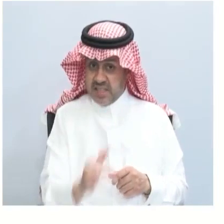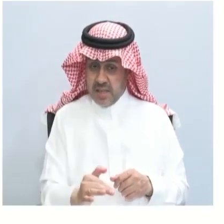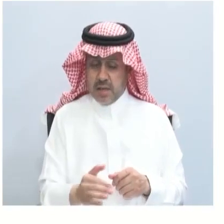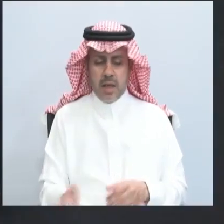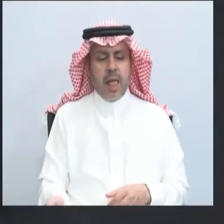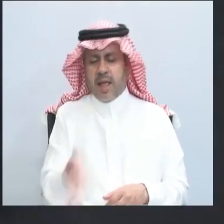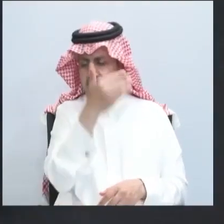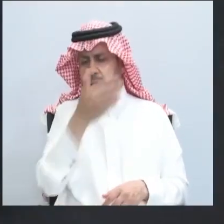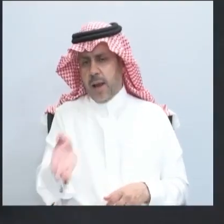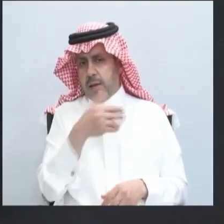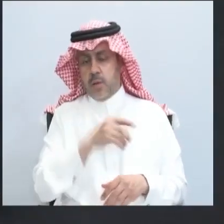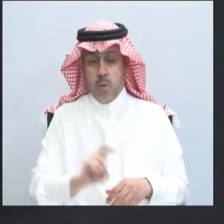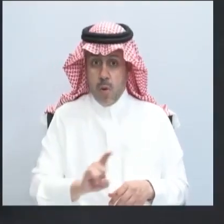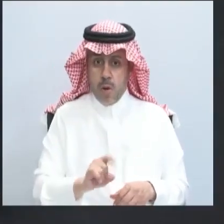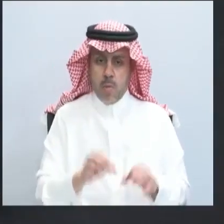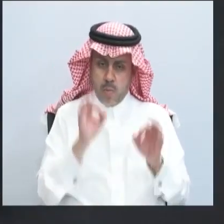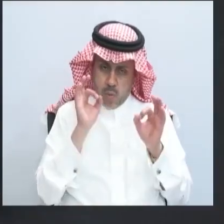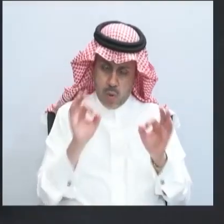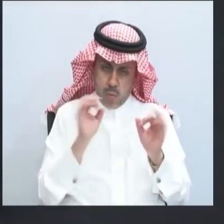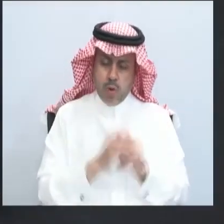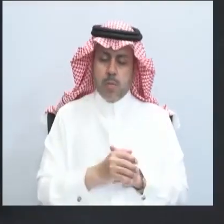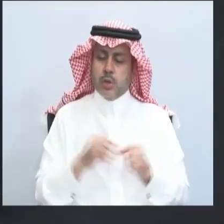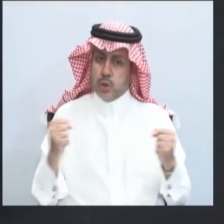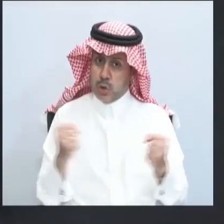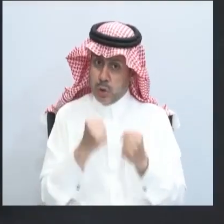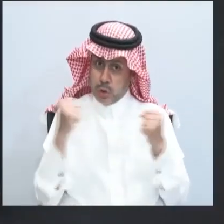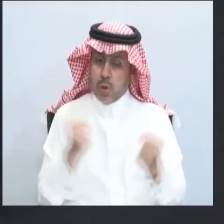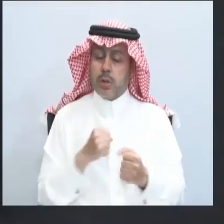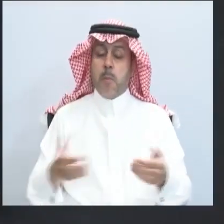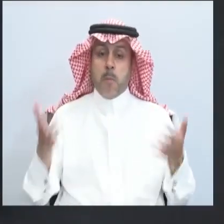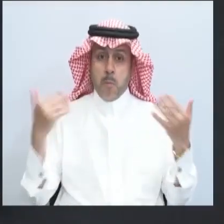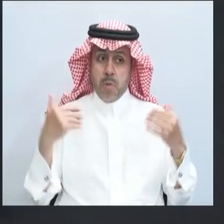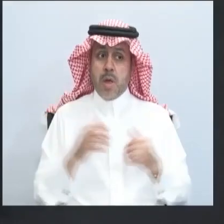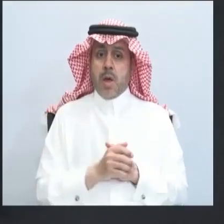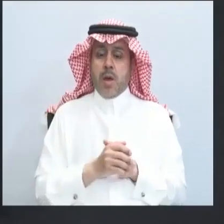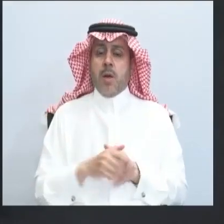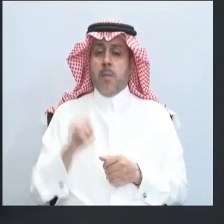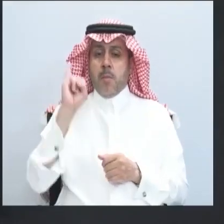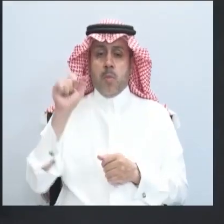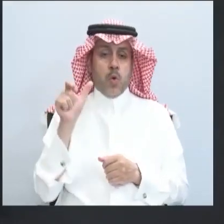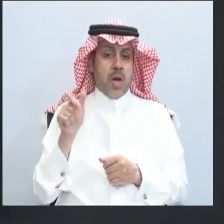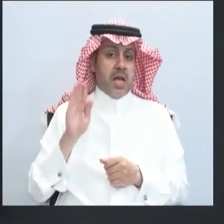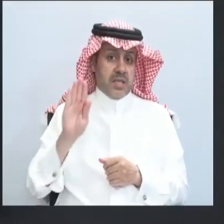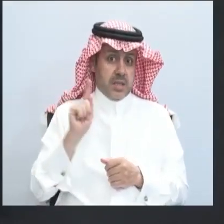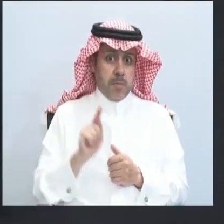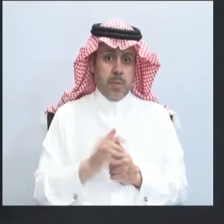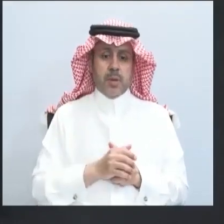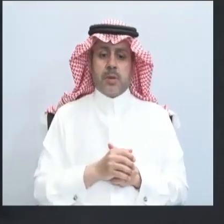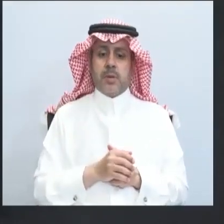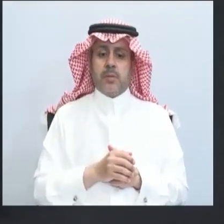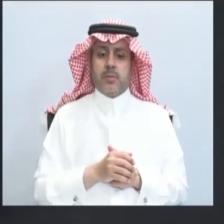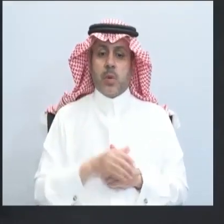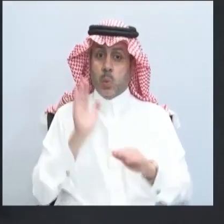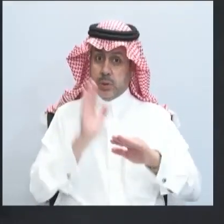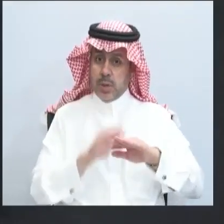تضيع ذلكم الصغير تضيع تربيته لا نهتم بتربيته هذا ليس من جانب الرحمه